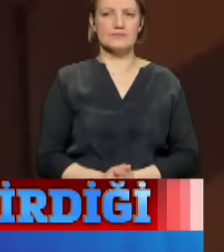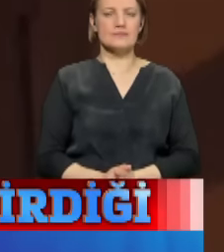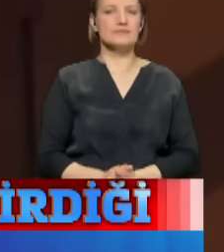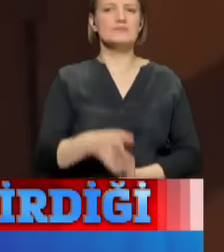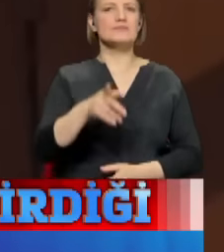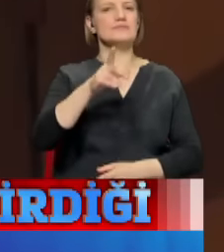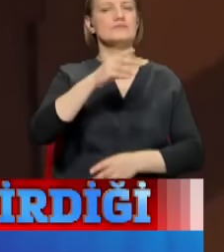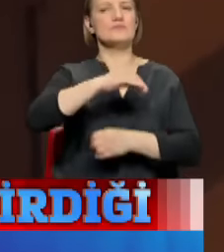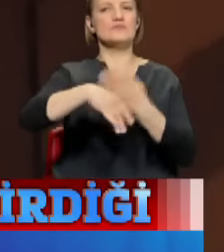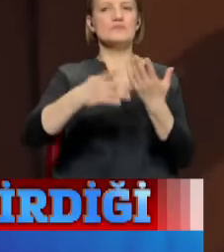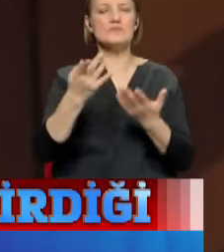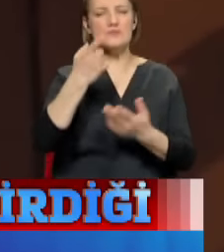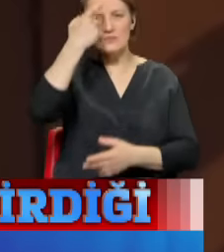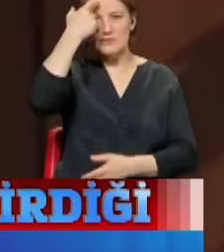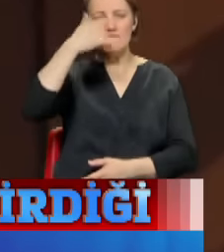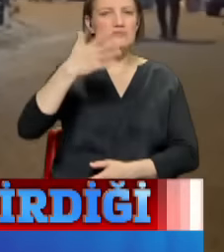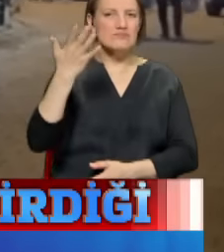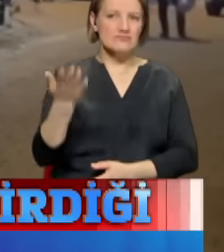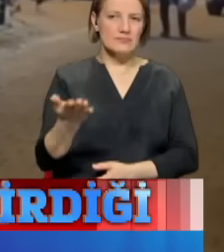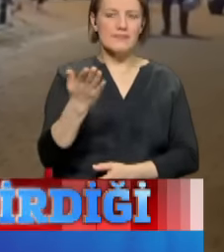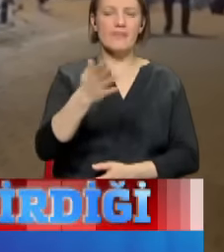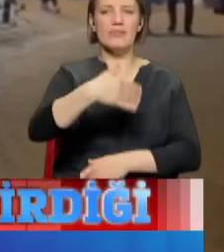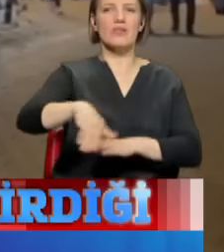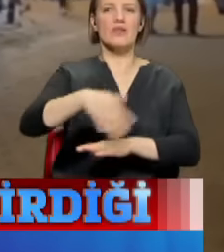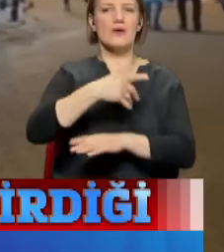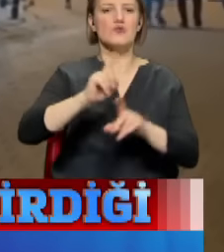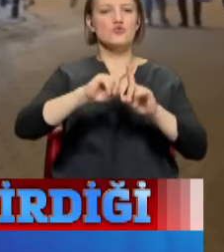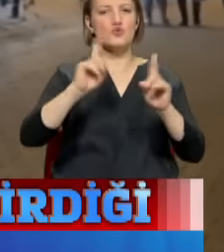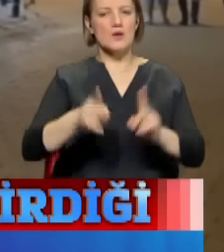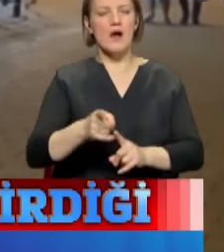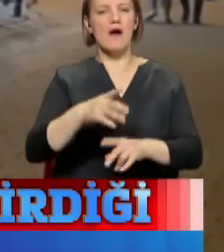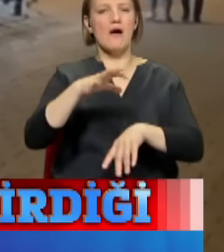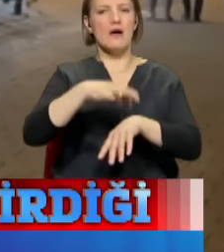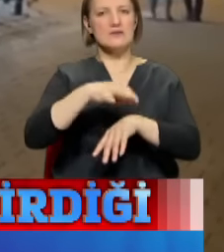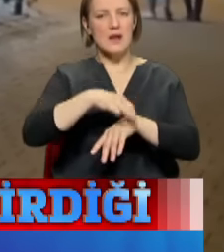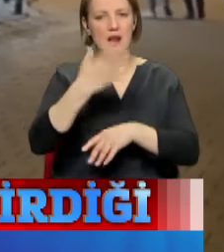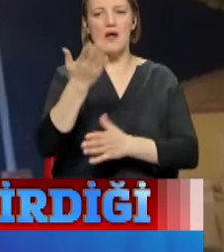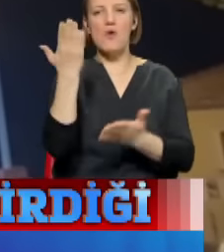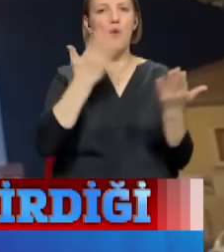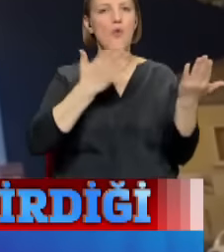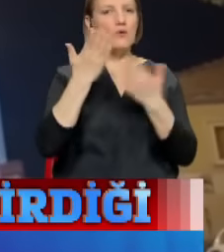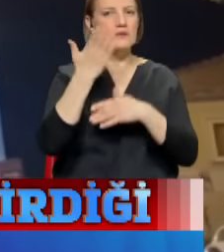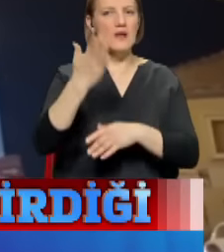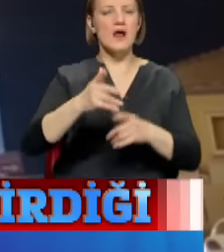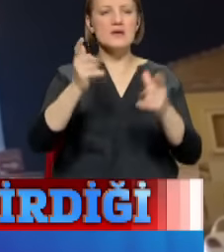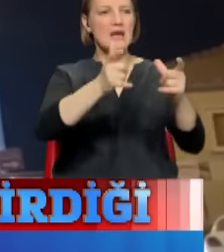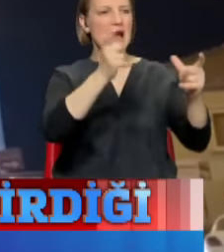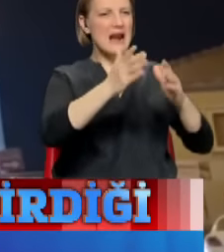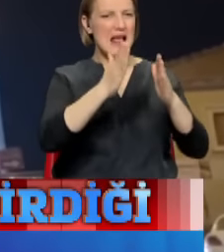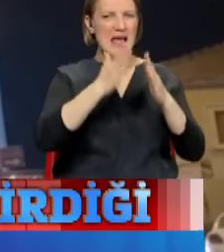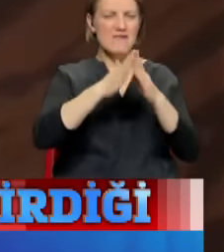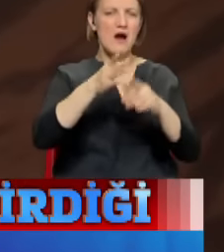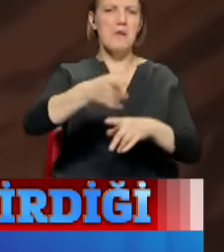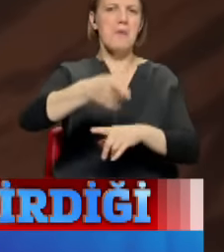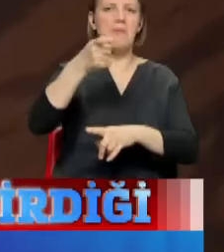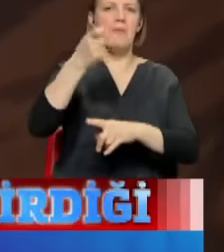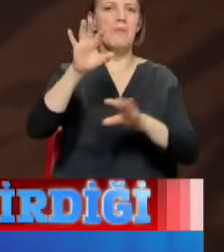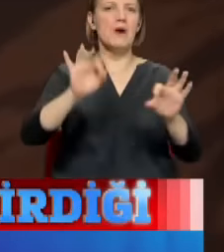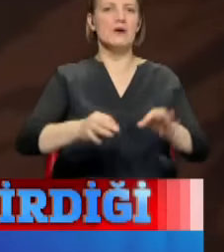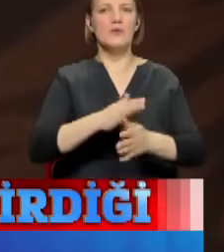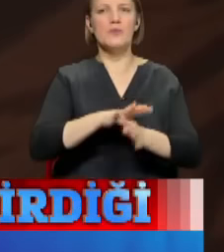Asayiş olaylarındaki ürkütücü tırmanış sürüyor. Sokaklar, dükkanlar, hastaneler, okullar derken meskenlere kadar uzandı şiddet.